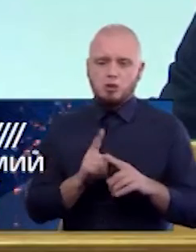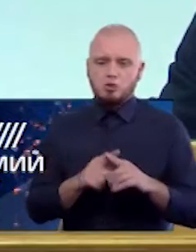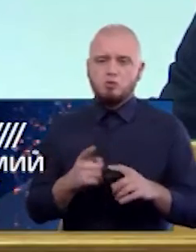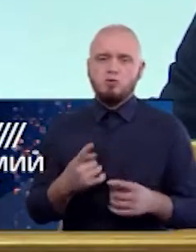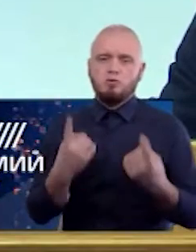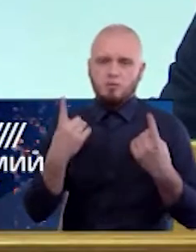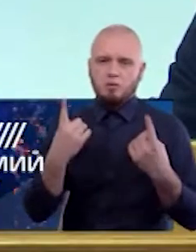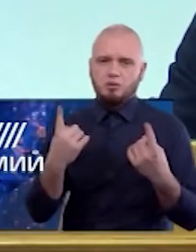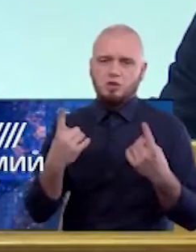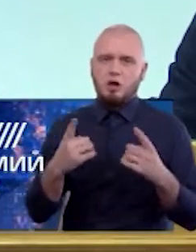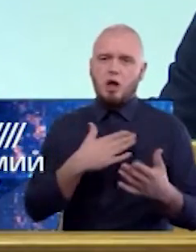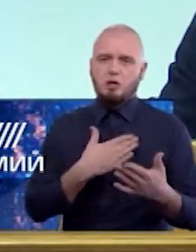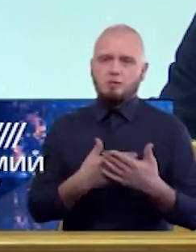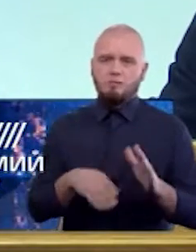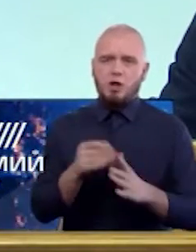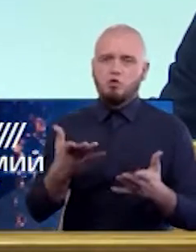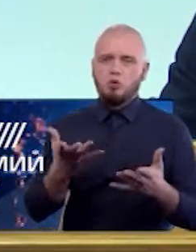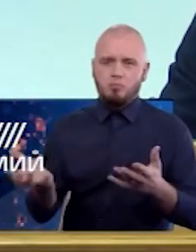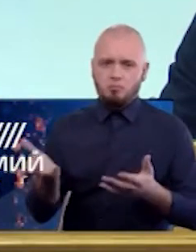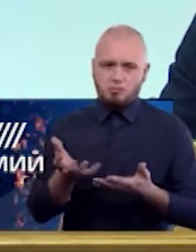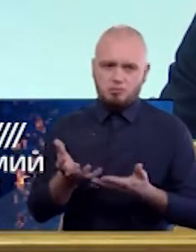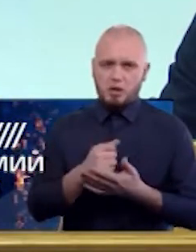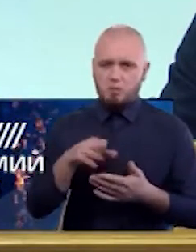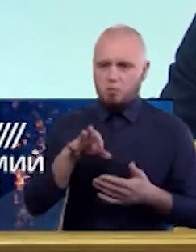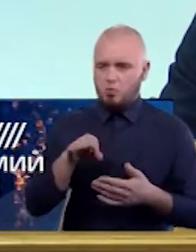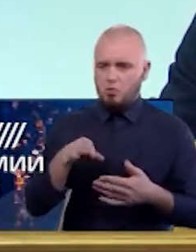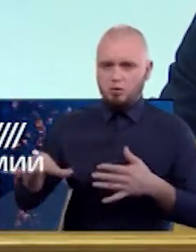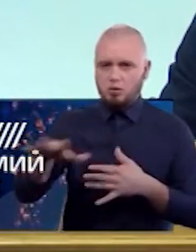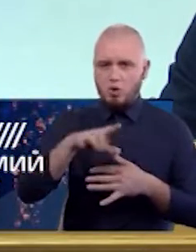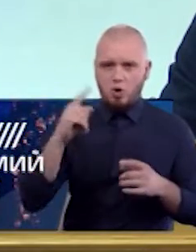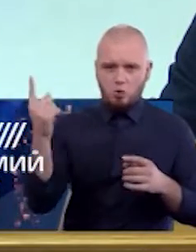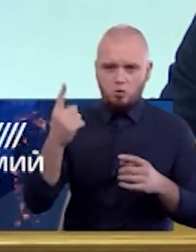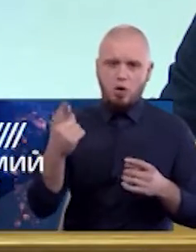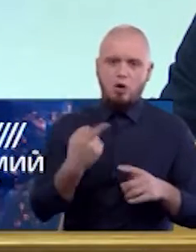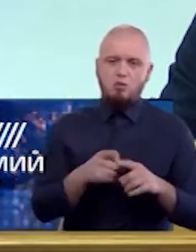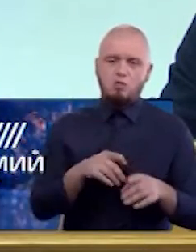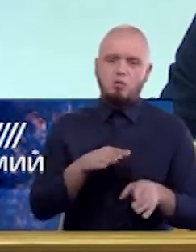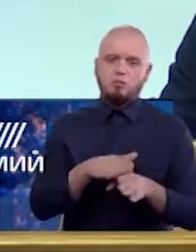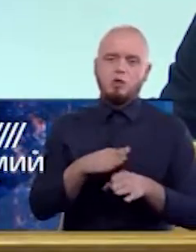активність виборців Закарпатської області всього-навсього 8,3%.